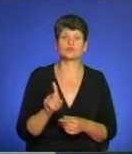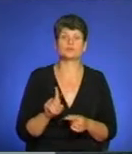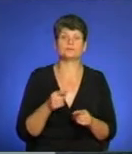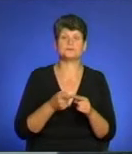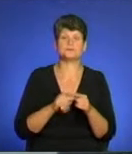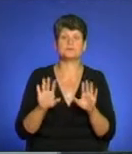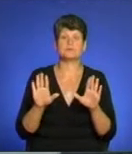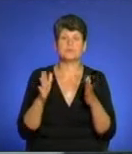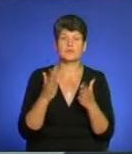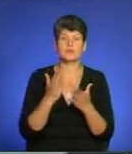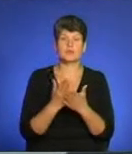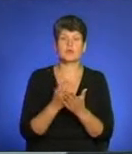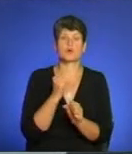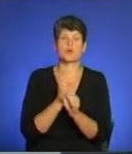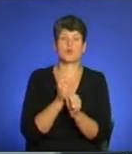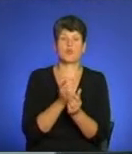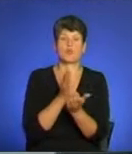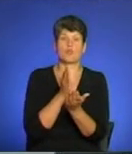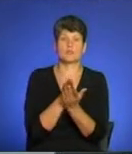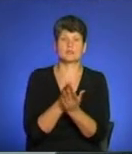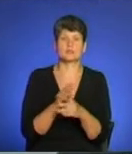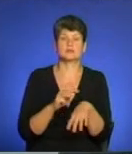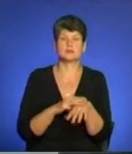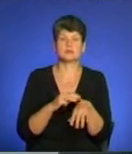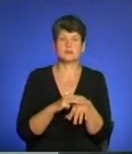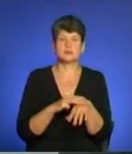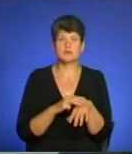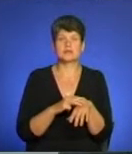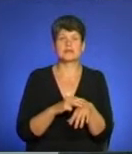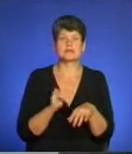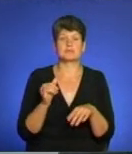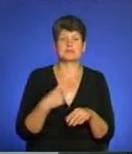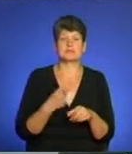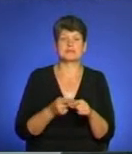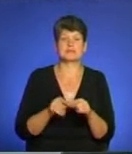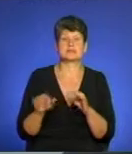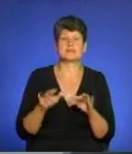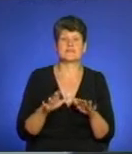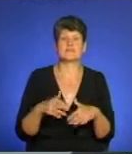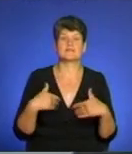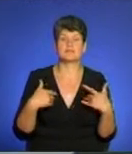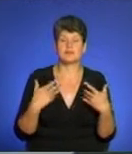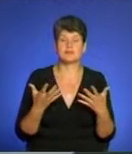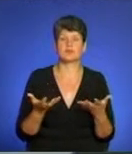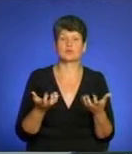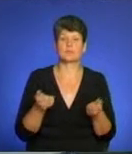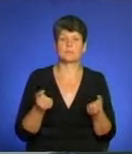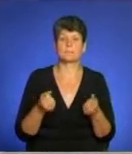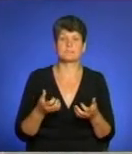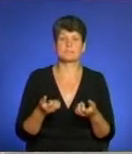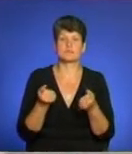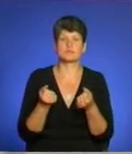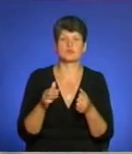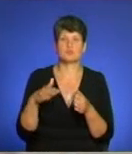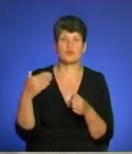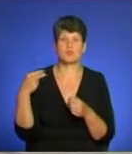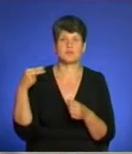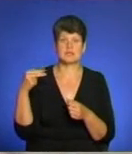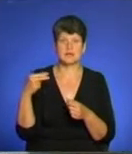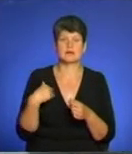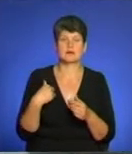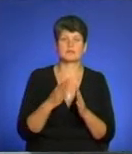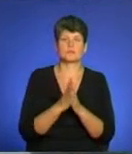є скоординована робота правоохоронних органів, і ми такі речі вітаємо і отримали підтримку з цього приводу з боку президента. Я